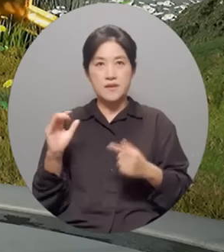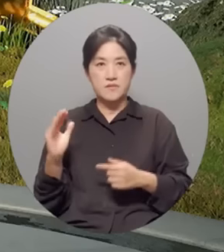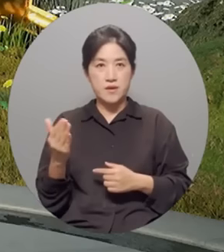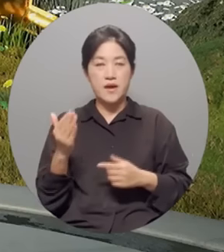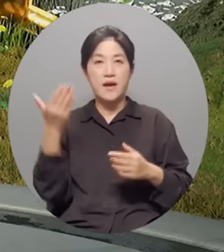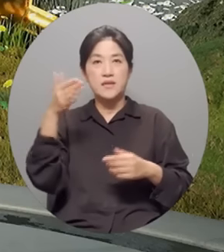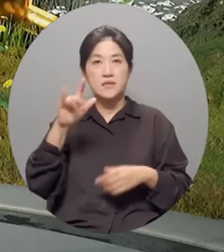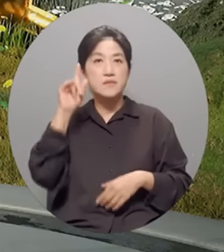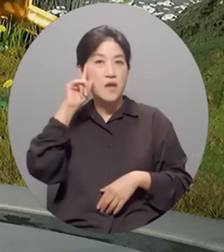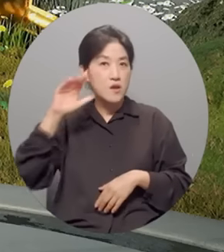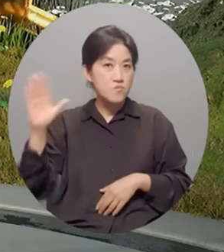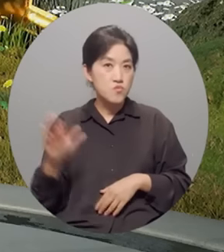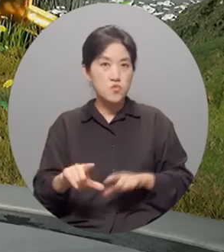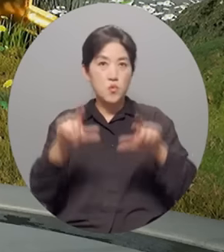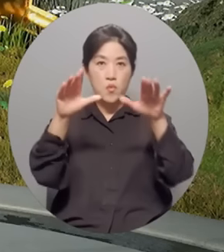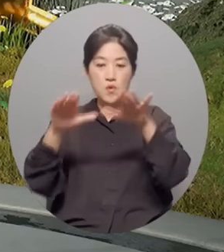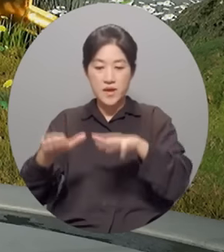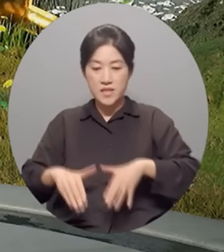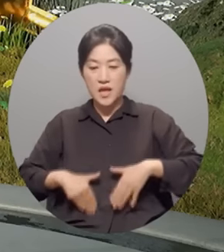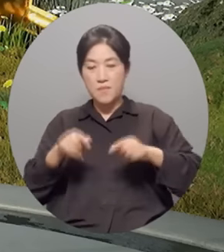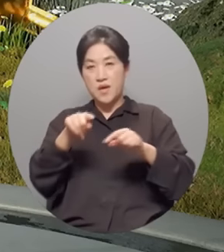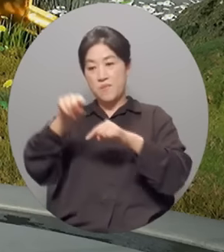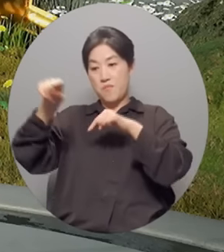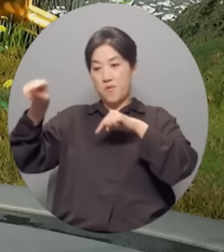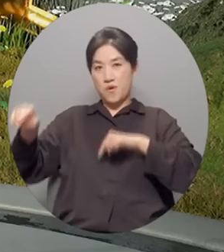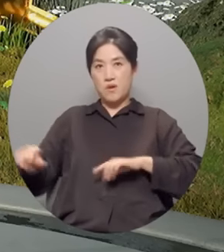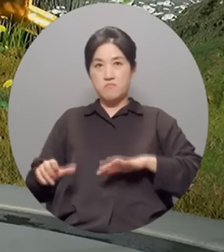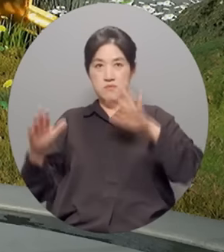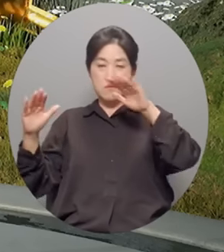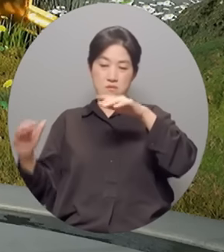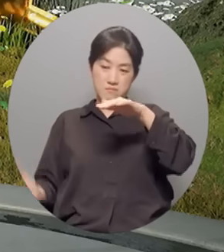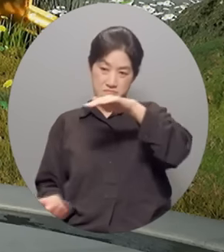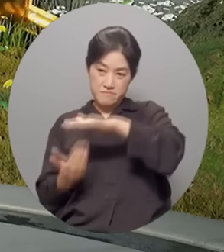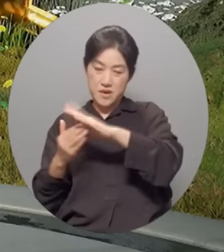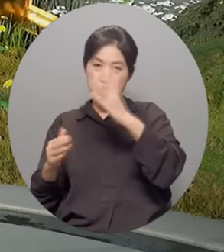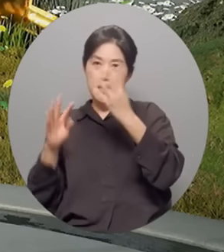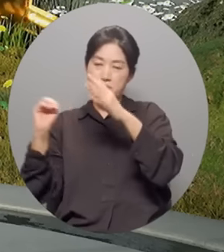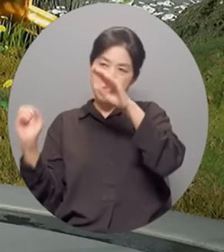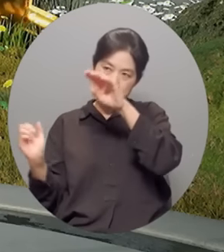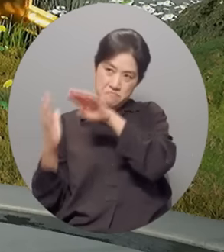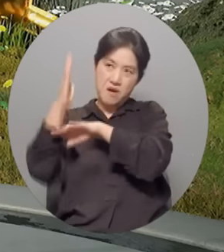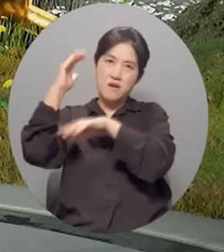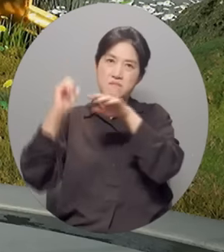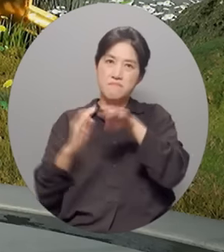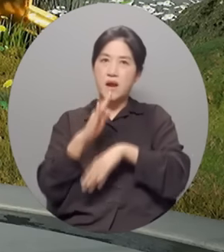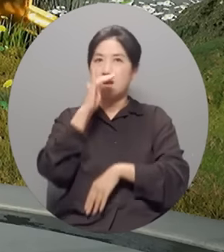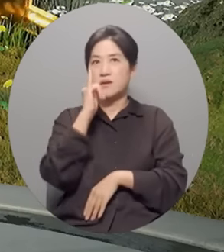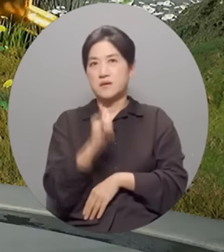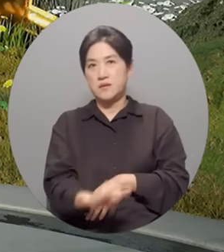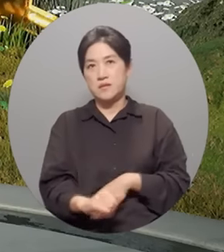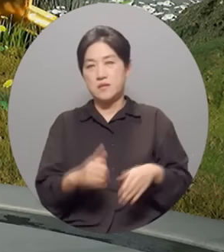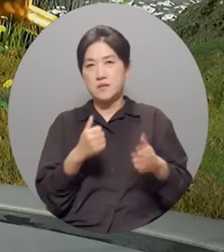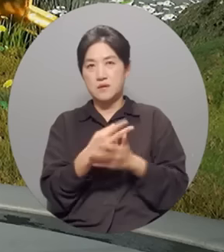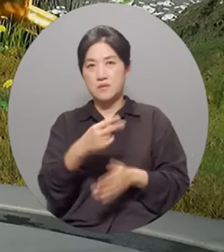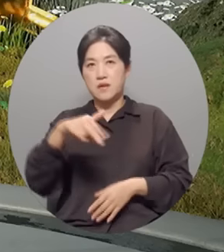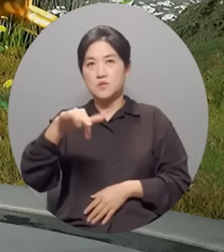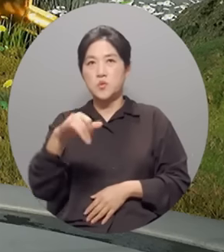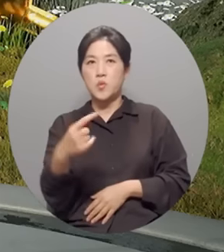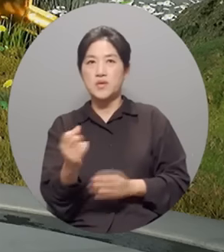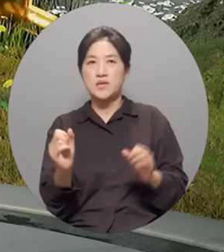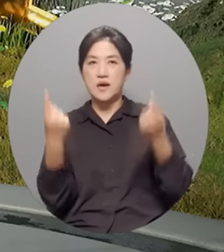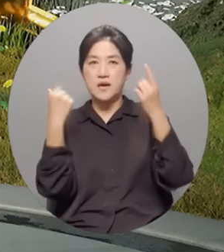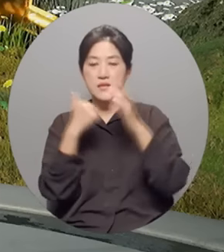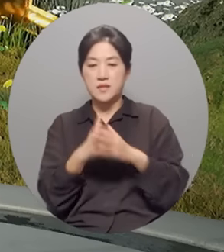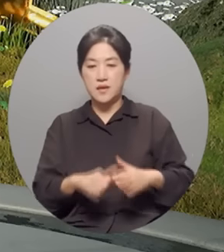다만 내일부터 동해상과 남해 먼 해상의 물결도 최대 4m 매우 높게 일겠고요 또 대조기 맞물리면서 해안과